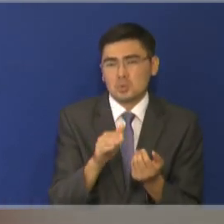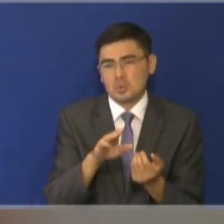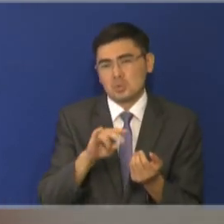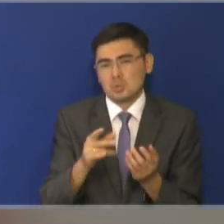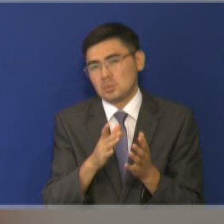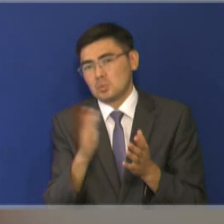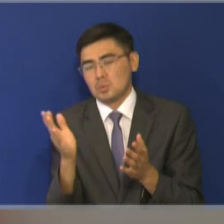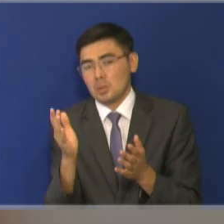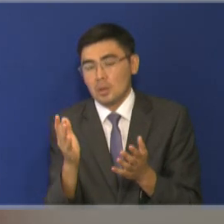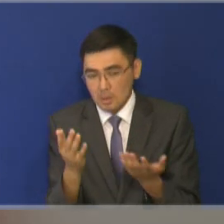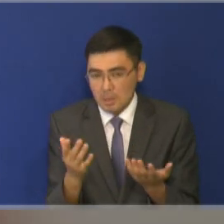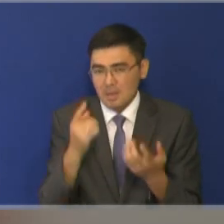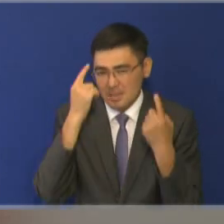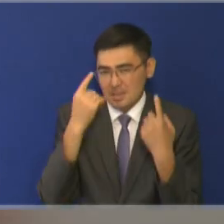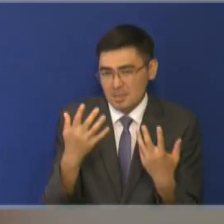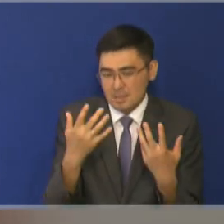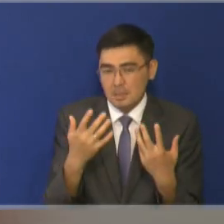бағдарламаға сай осы кіріс мөлшері айына